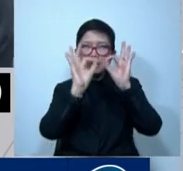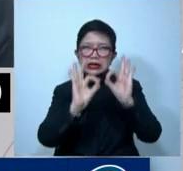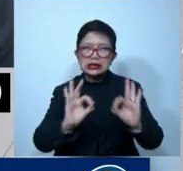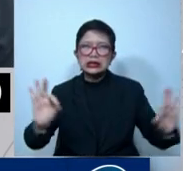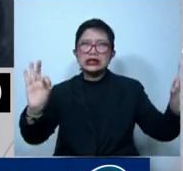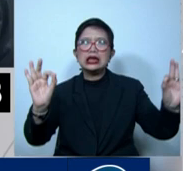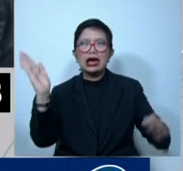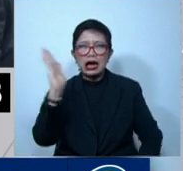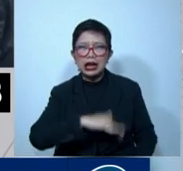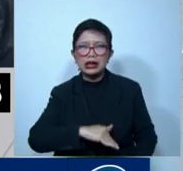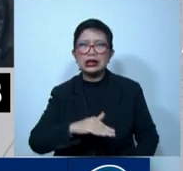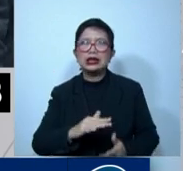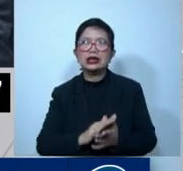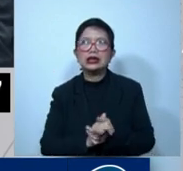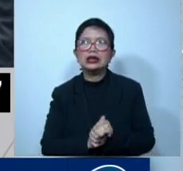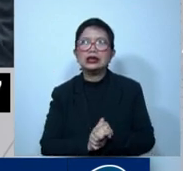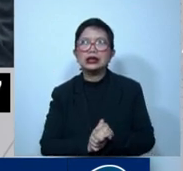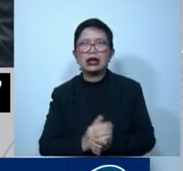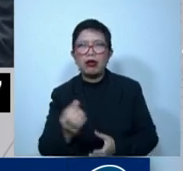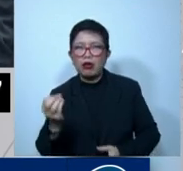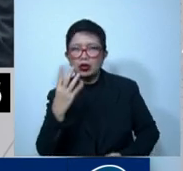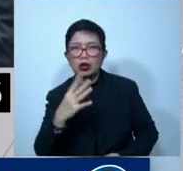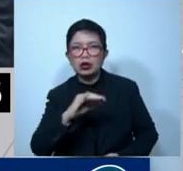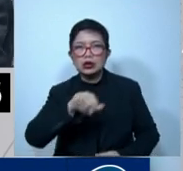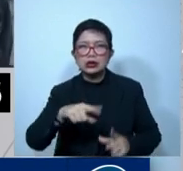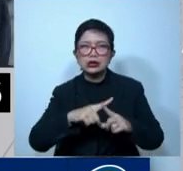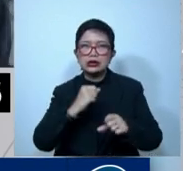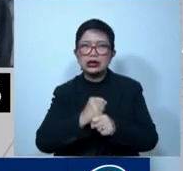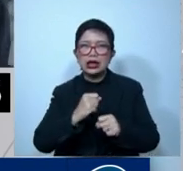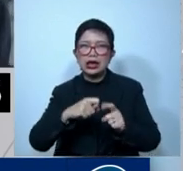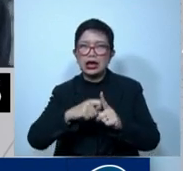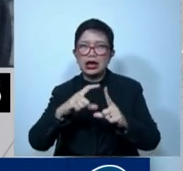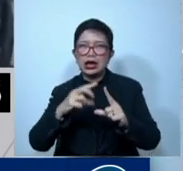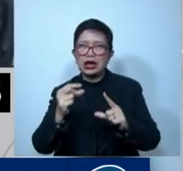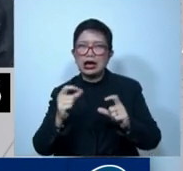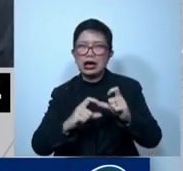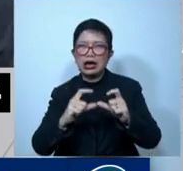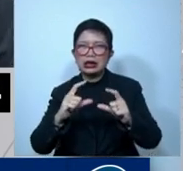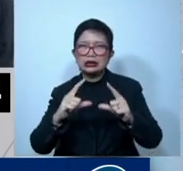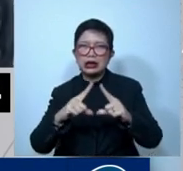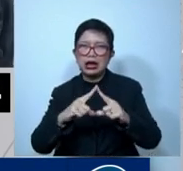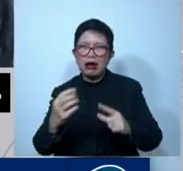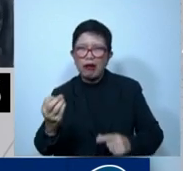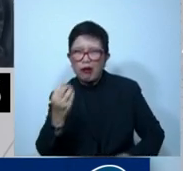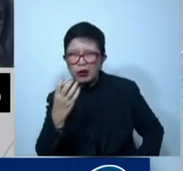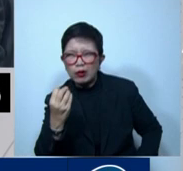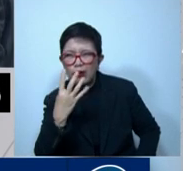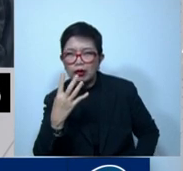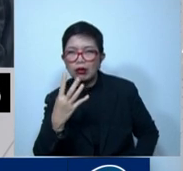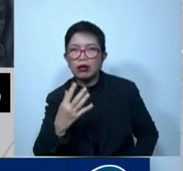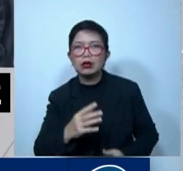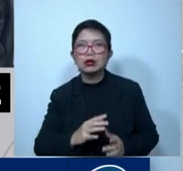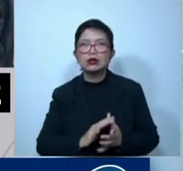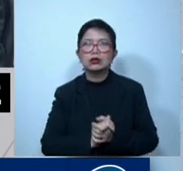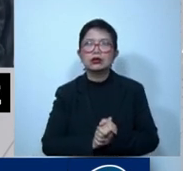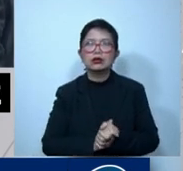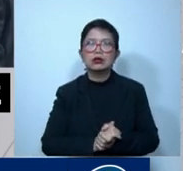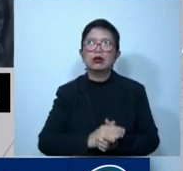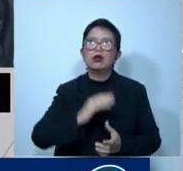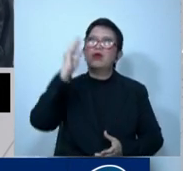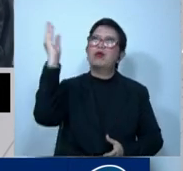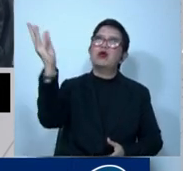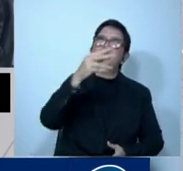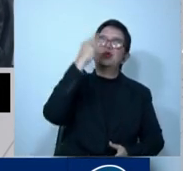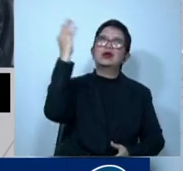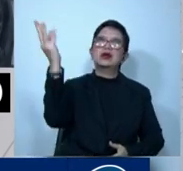kotor ada masa Minggu pagi Jagakarsa sangat kotor apa yang terjadi polusi udara tak punya KTP